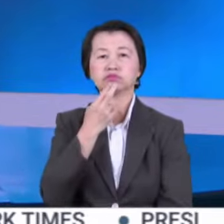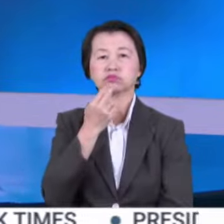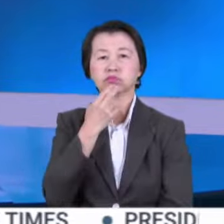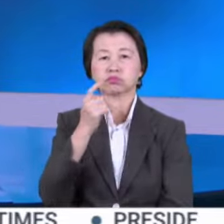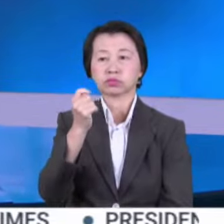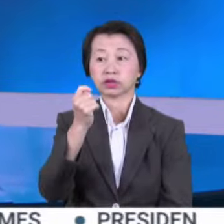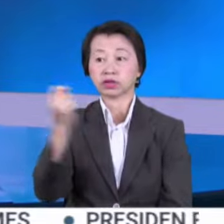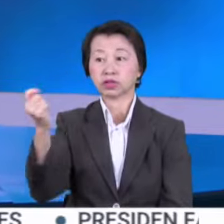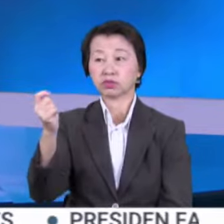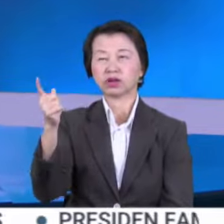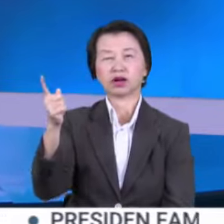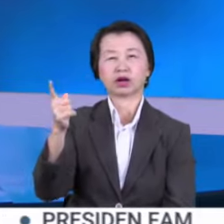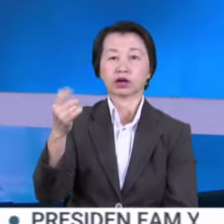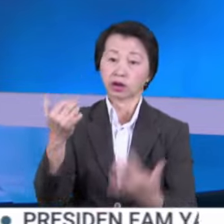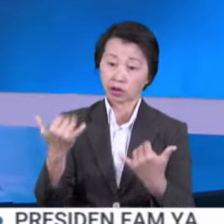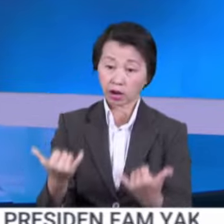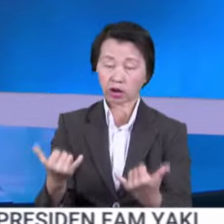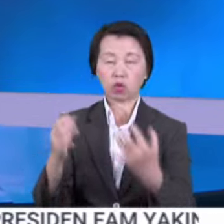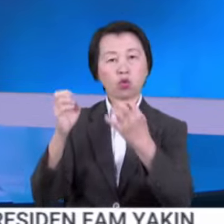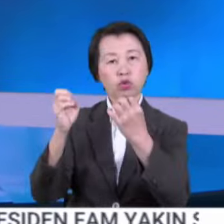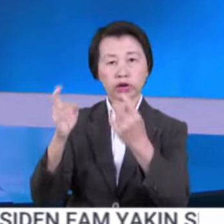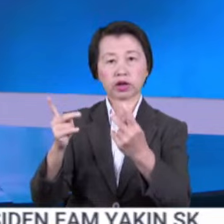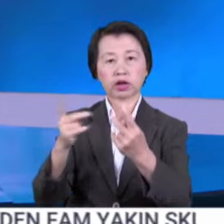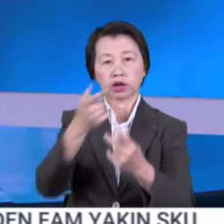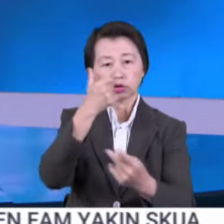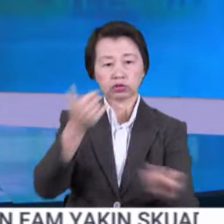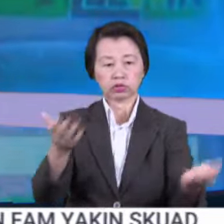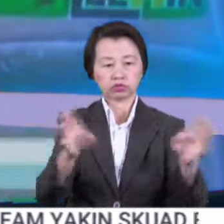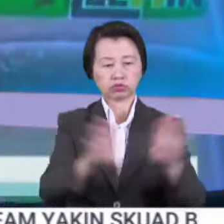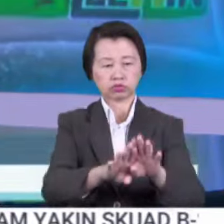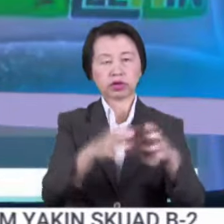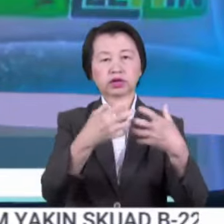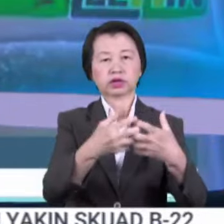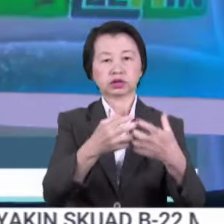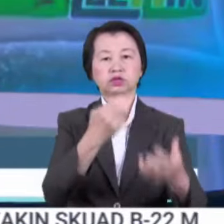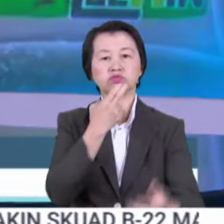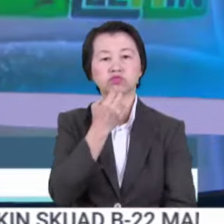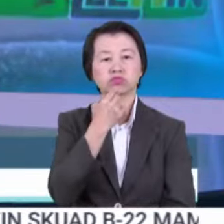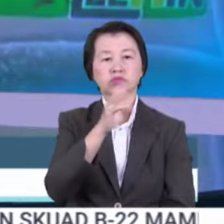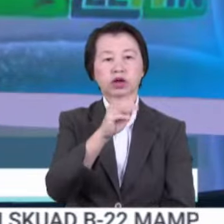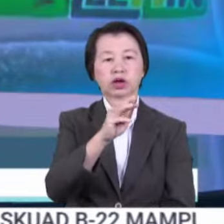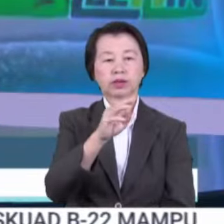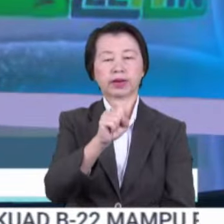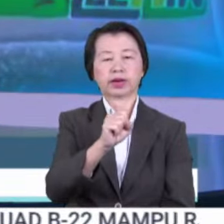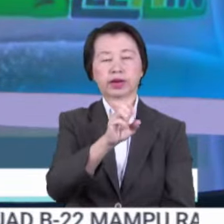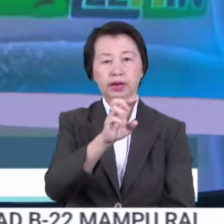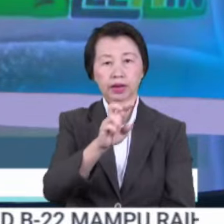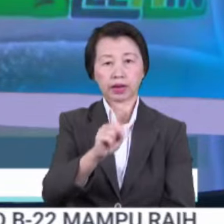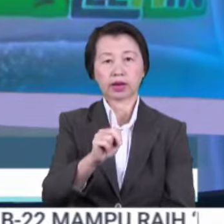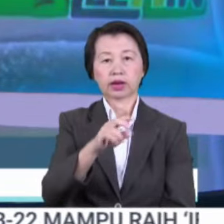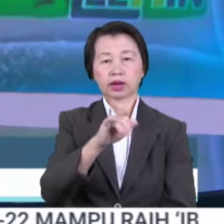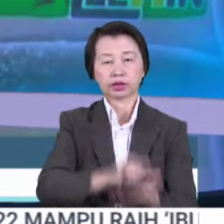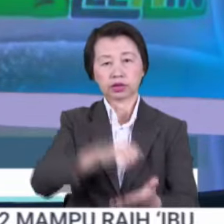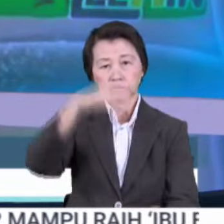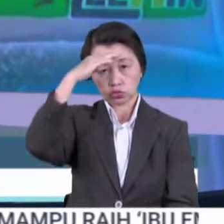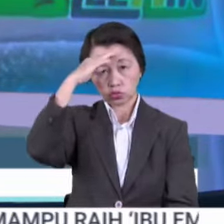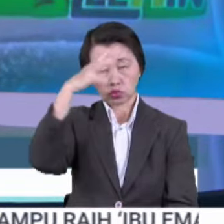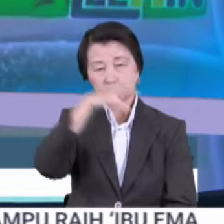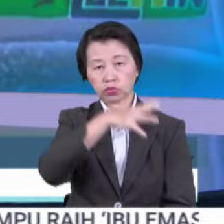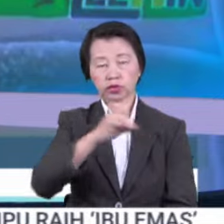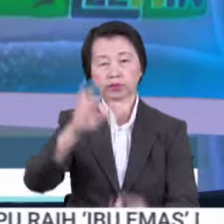timur pulih sepenuhnya ia berfungsi daripada penutupan sementara kilang gula msm Malaysia hunting sebelah Pinang